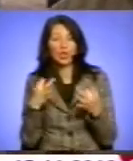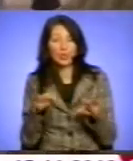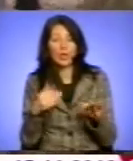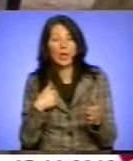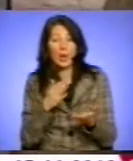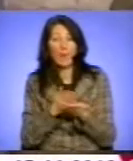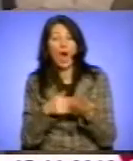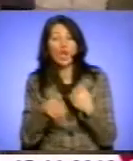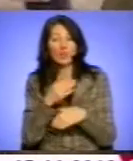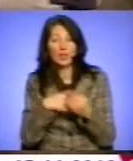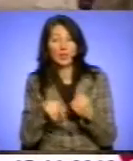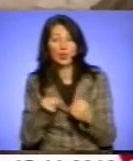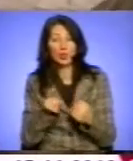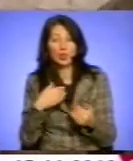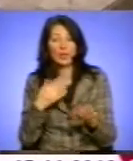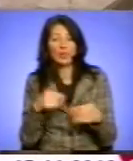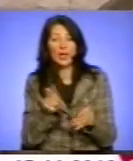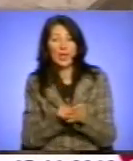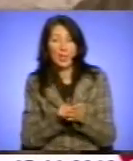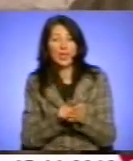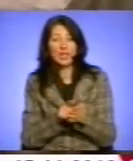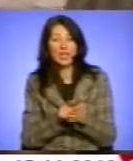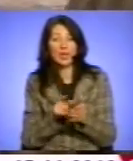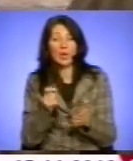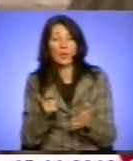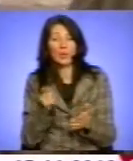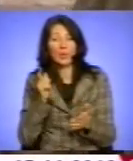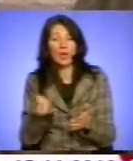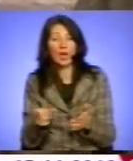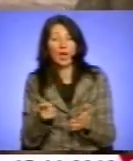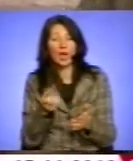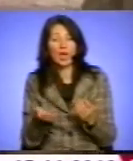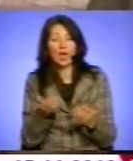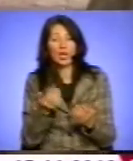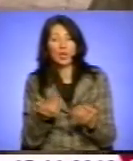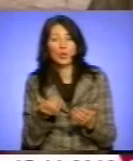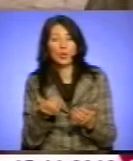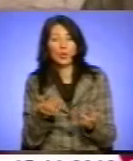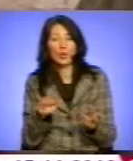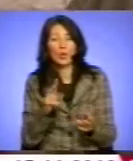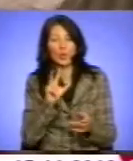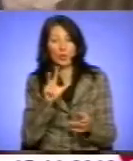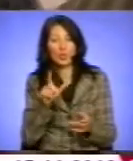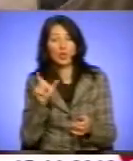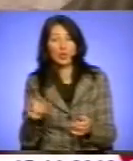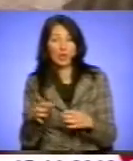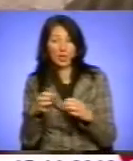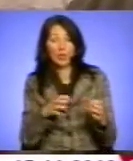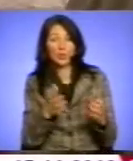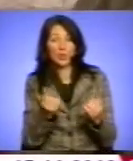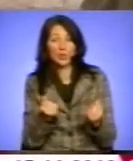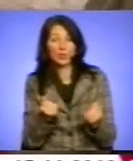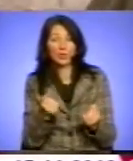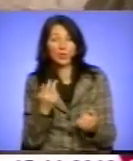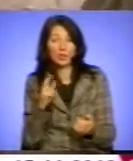маю то, що я вже на пенсії пенсіонер. Ну, якщо по 3 чоловіка на автобус беруть, як